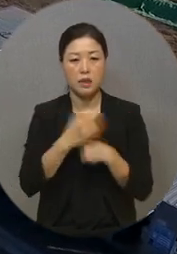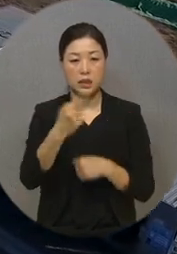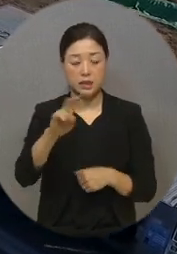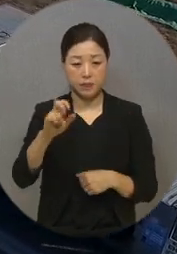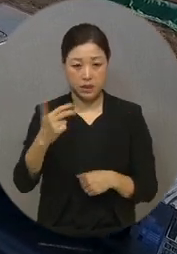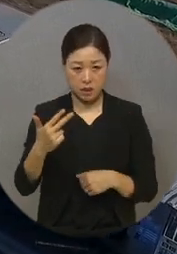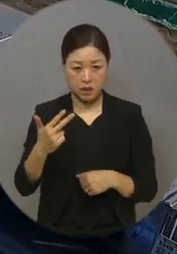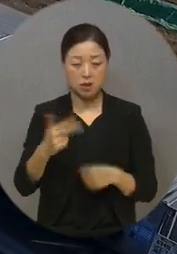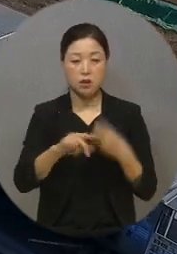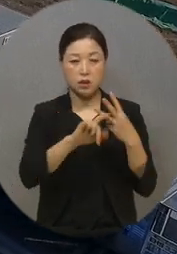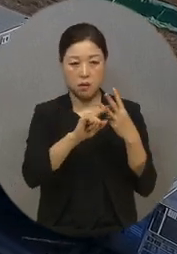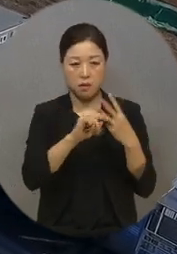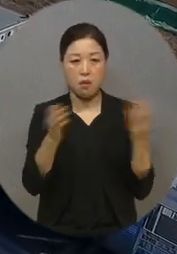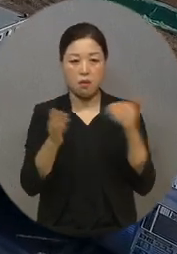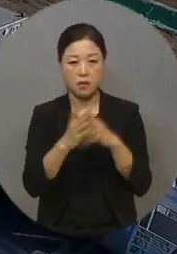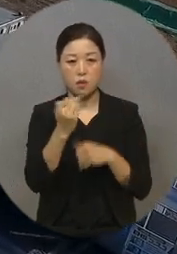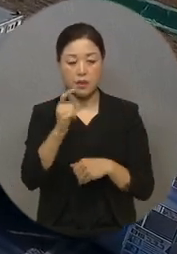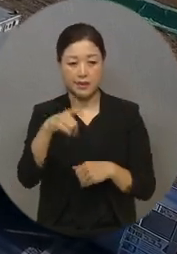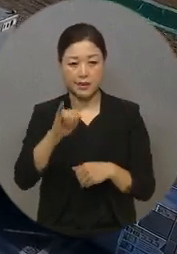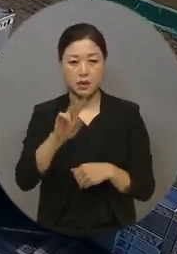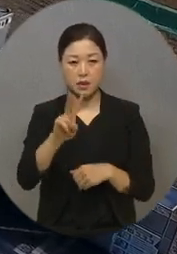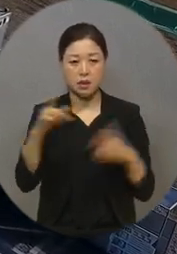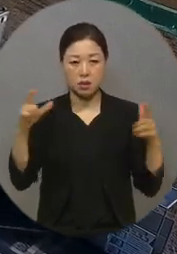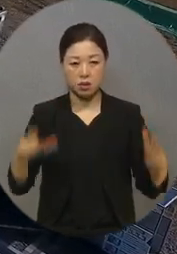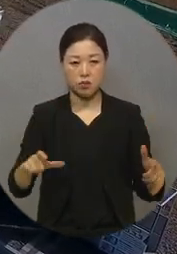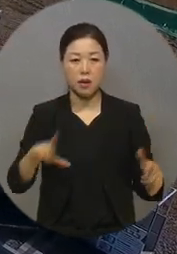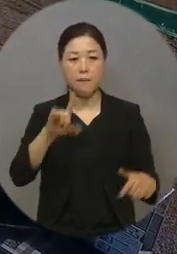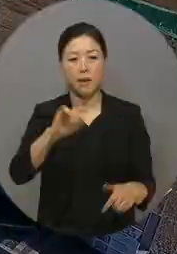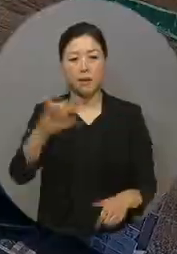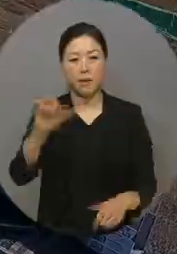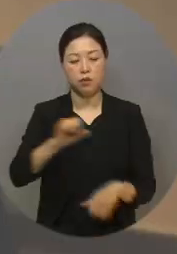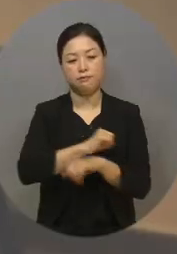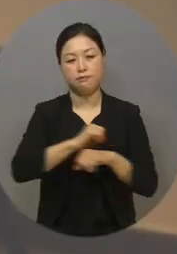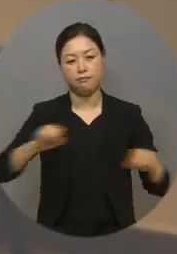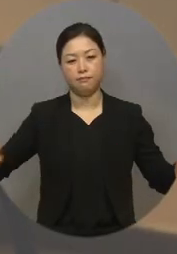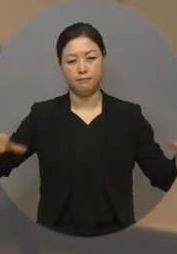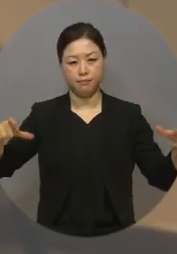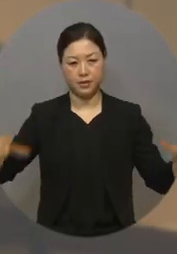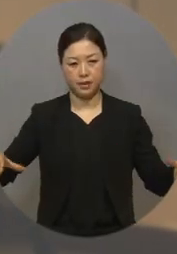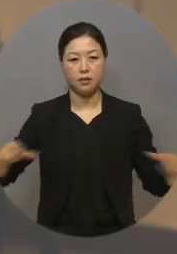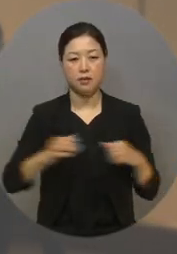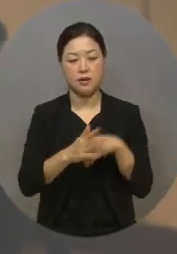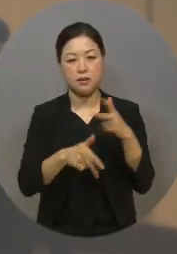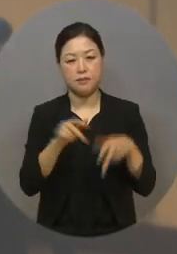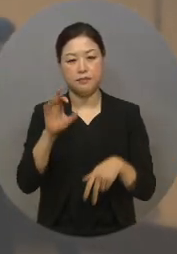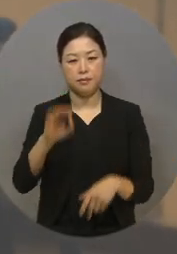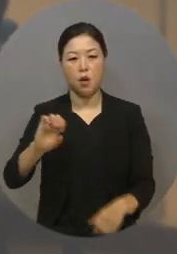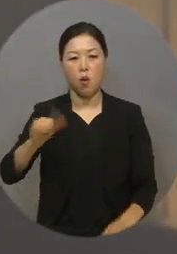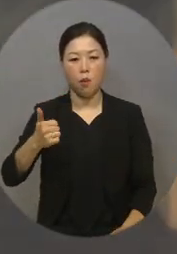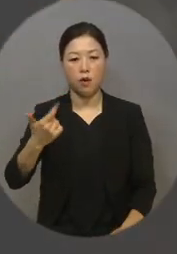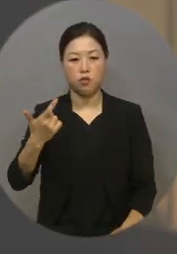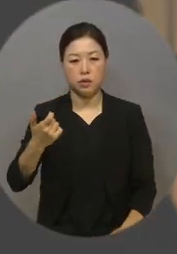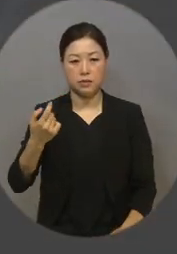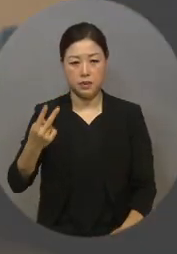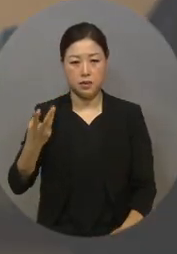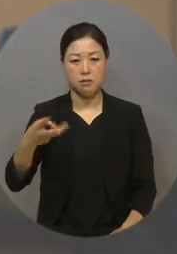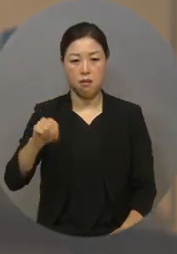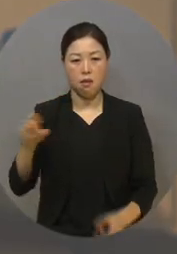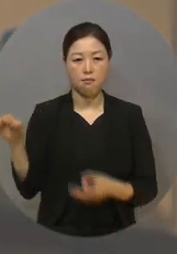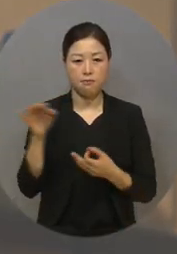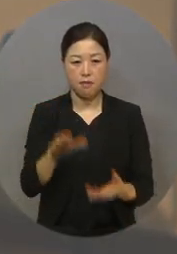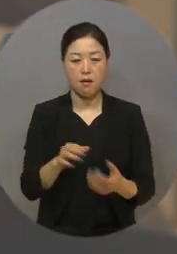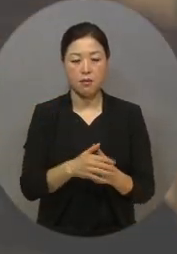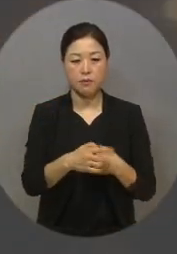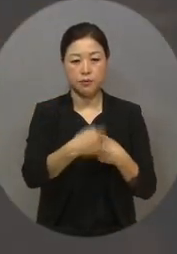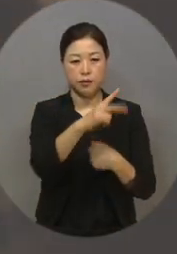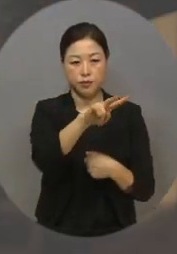3월까지 왕지 2지군의 약 15,000제곱미터 부지에 총 사업비 562억 원을 들여